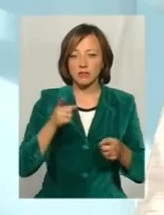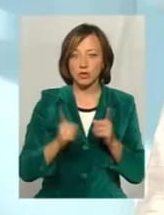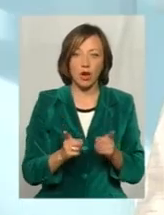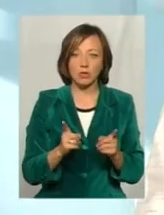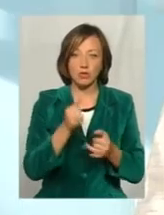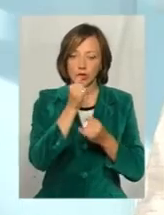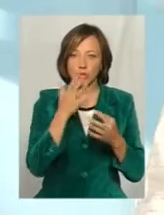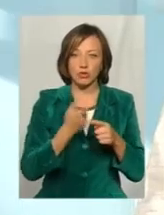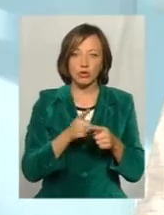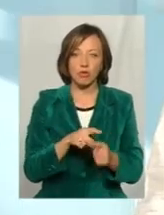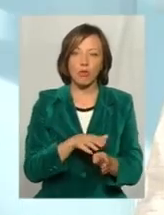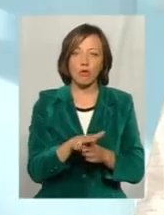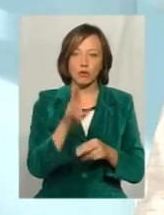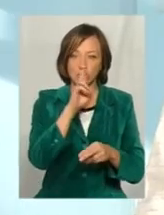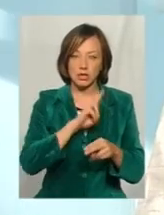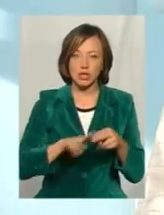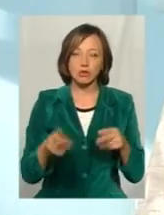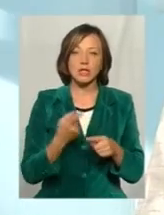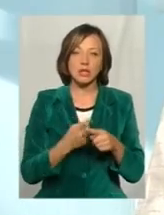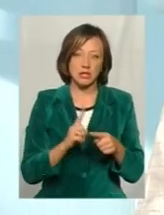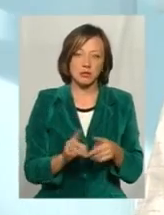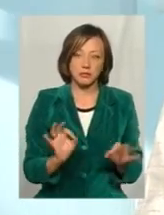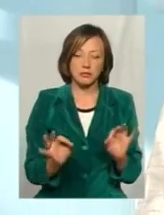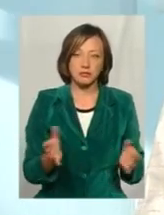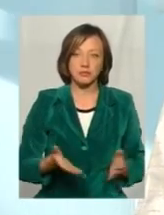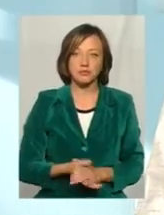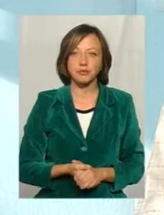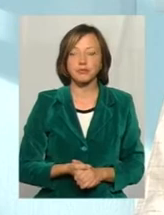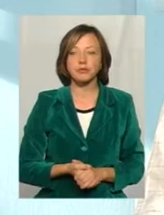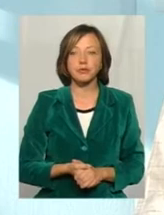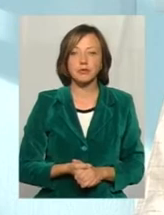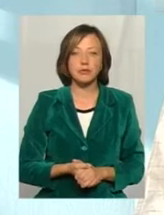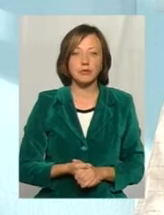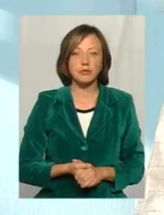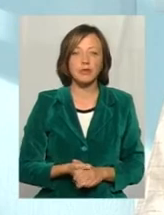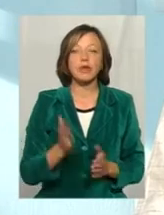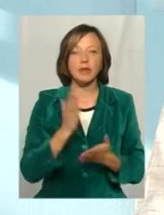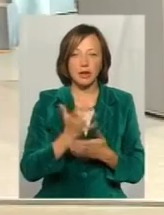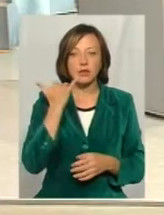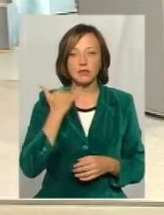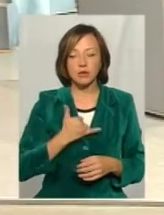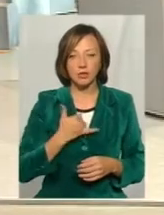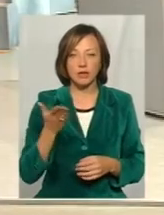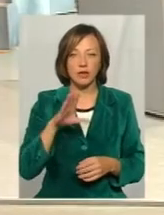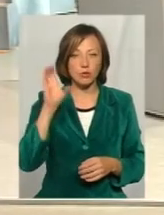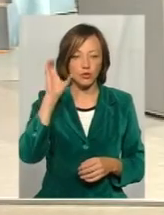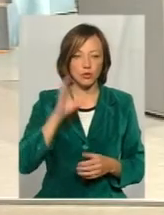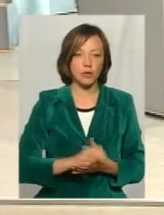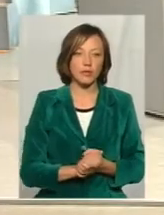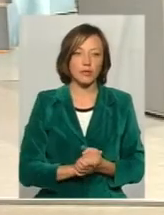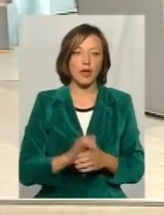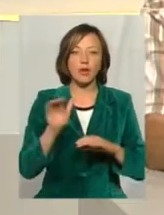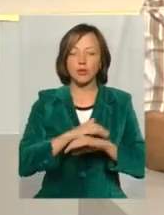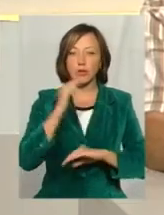не зможуть повністю зникнути. Це об'єктивно. Я зрозумів, у нас все ж таки є дзвіночок, давайте послухаємо.